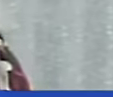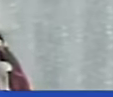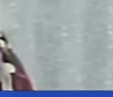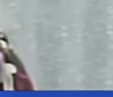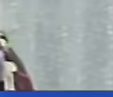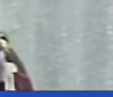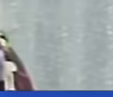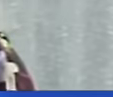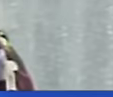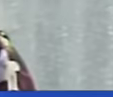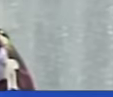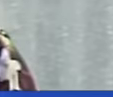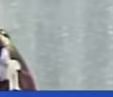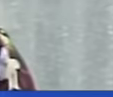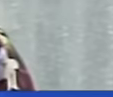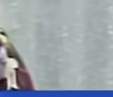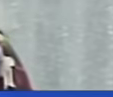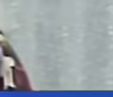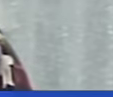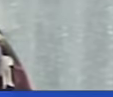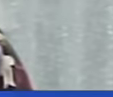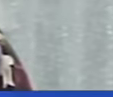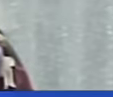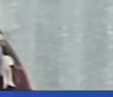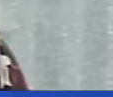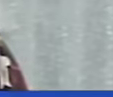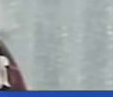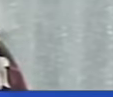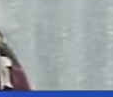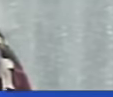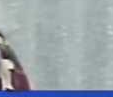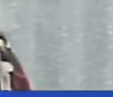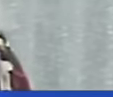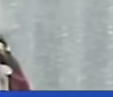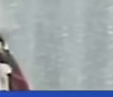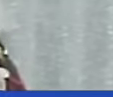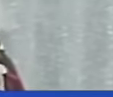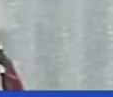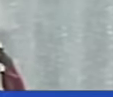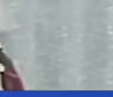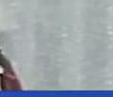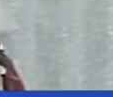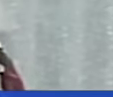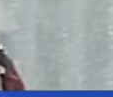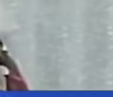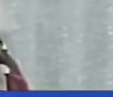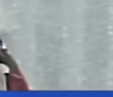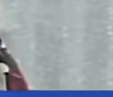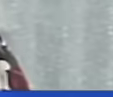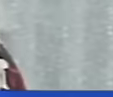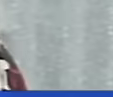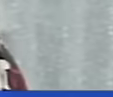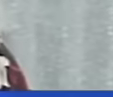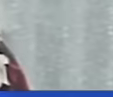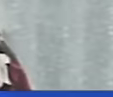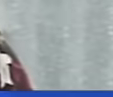to believe that your vote is sometimes more important than your health. Yes, your vote determines your health, but in a country like this, make sure you have, as you